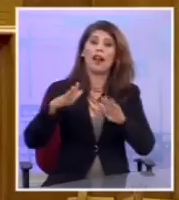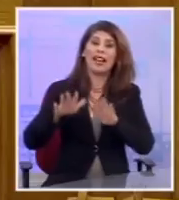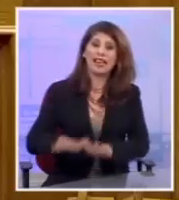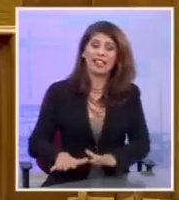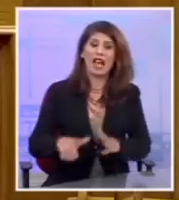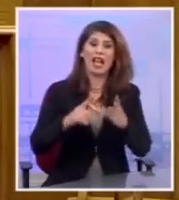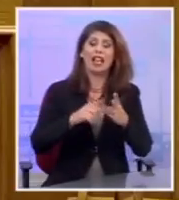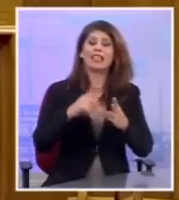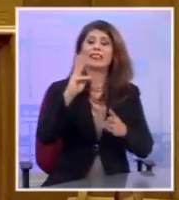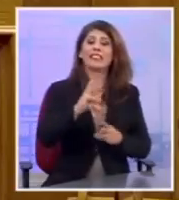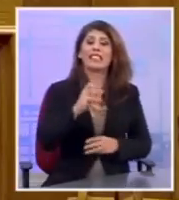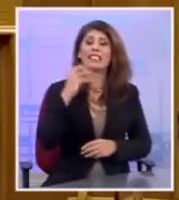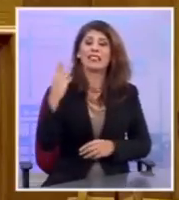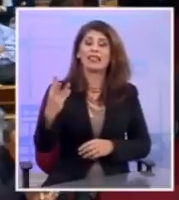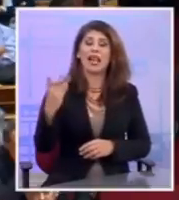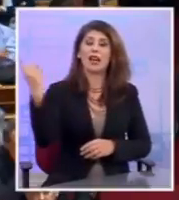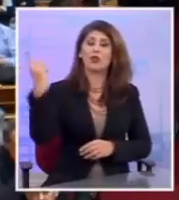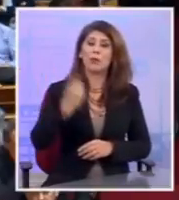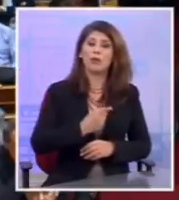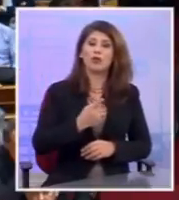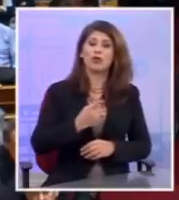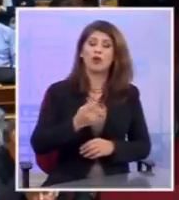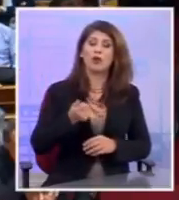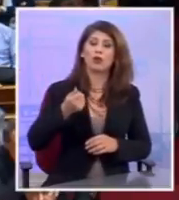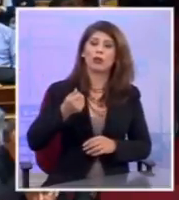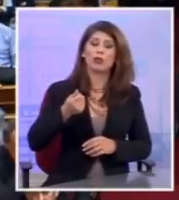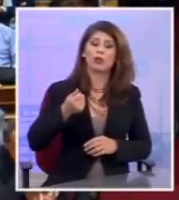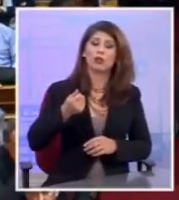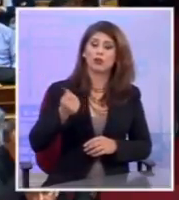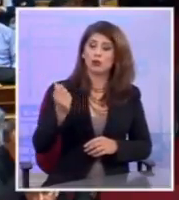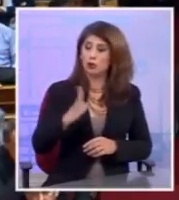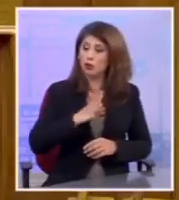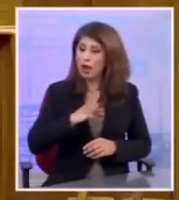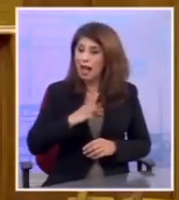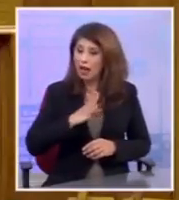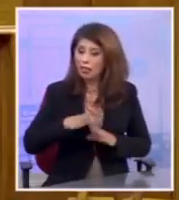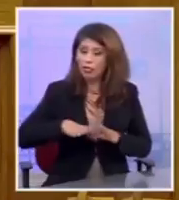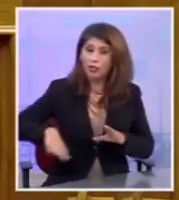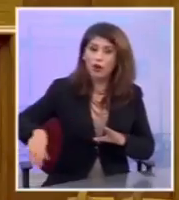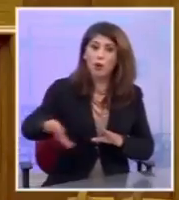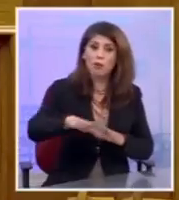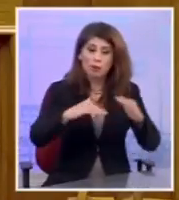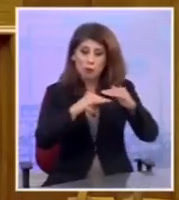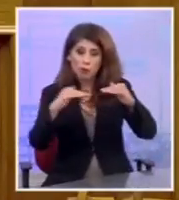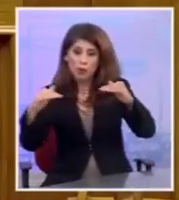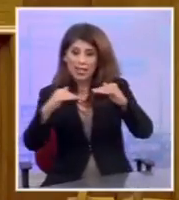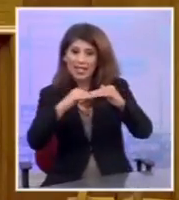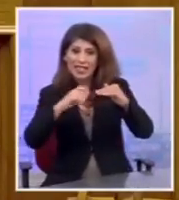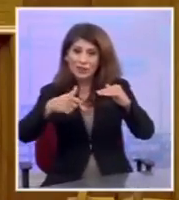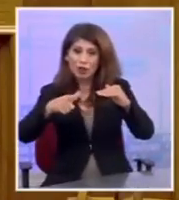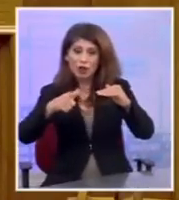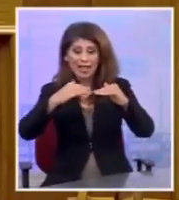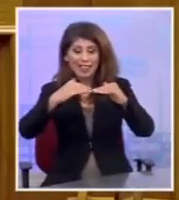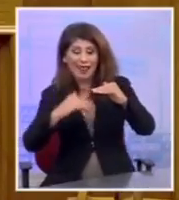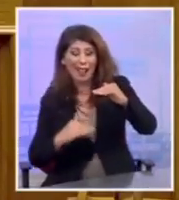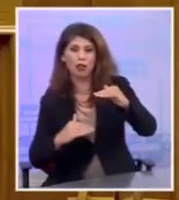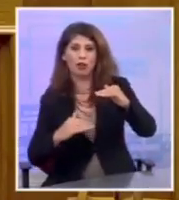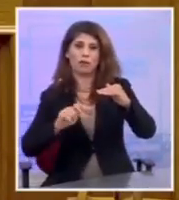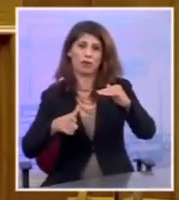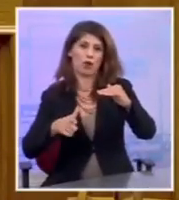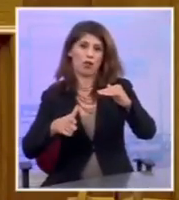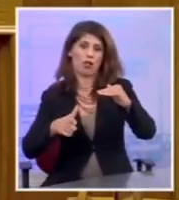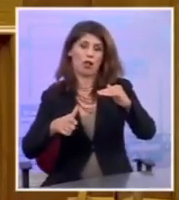Το 33 είναι το ποσοστό του πληθυσμού που είναι ή σε φτώχεια ή κινδυνεύει σε φτώχεια. Γι'